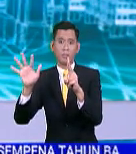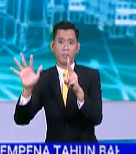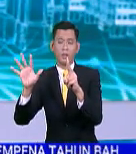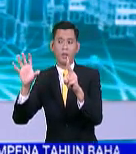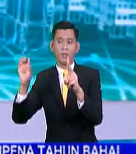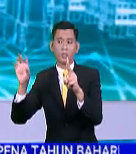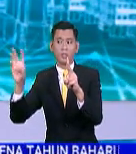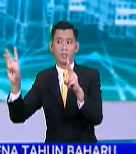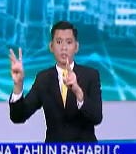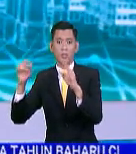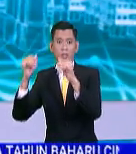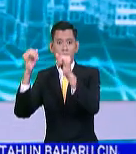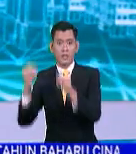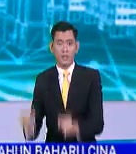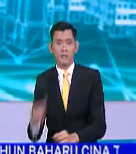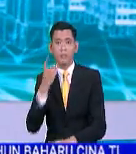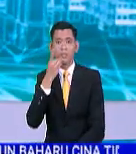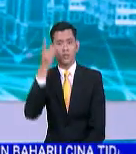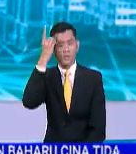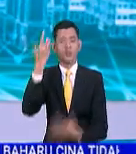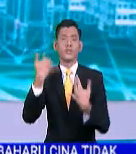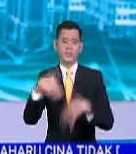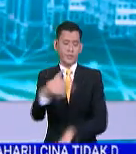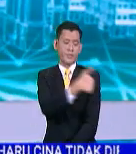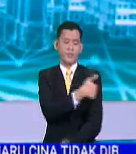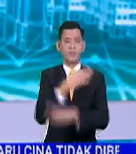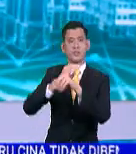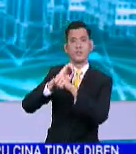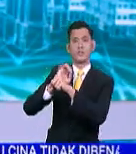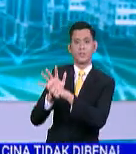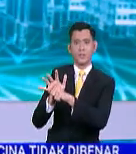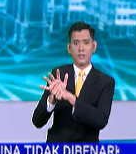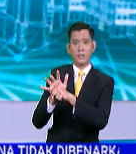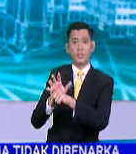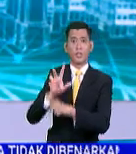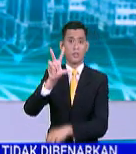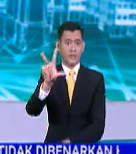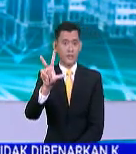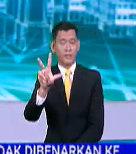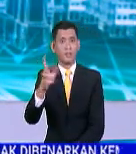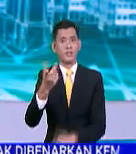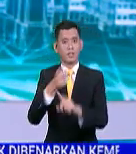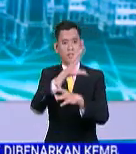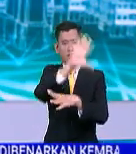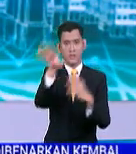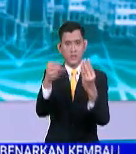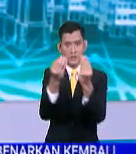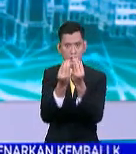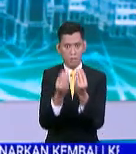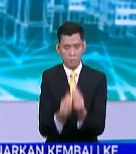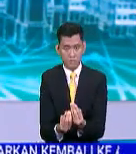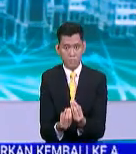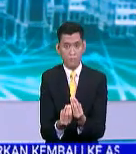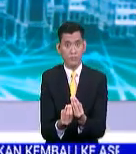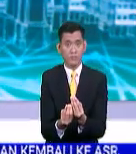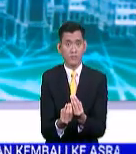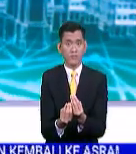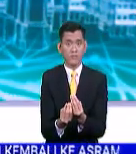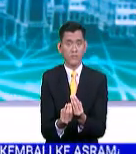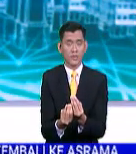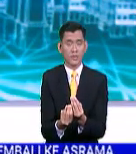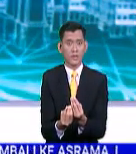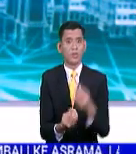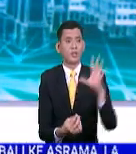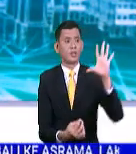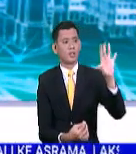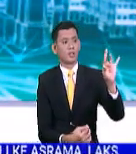12,248,506 individu dewasa telah menerima dos penggalak COVID-19. Berdasarkan data di portal COVID Now semalam,